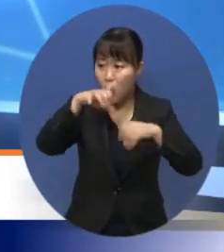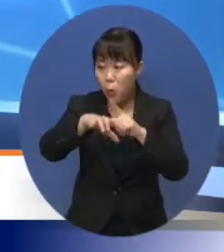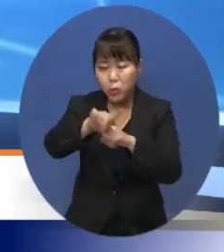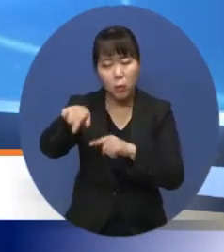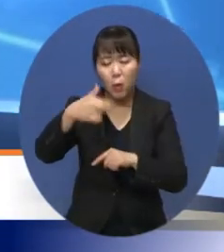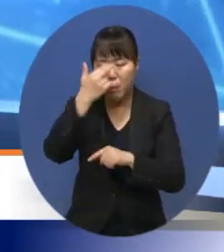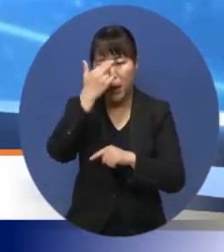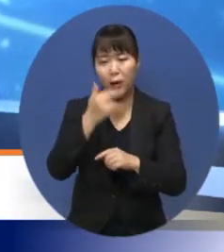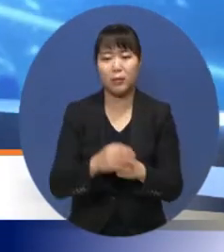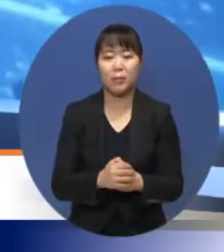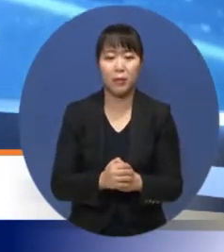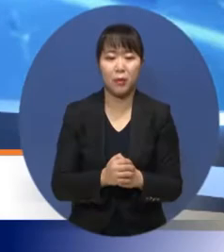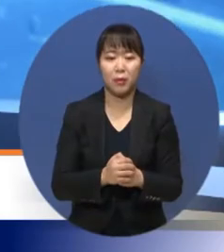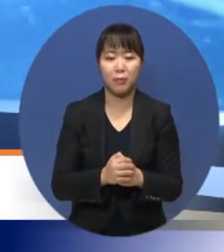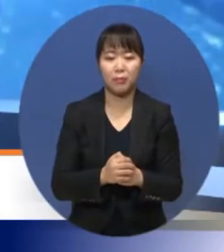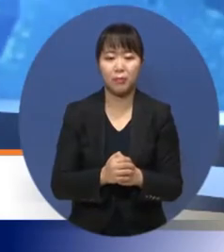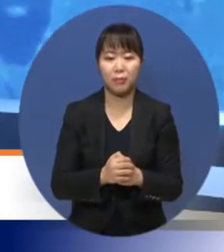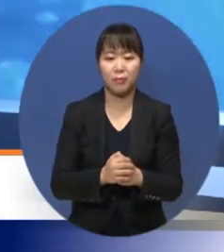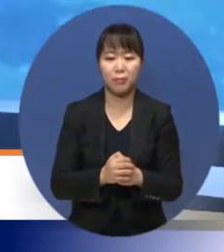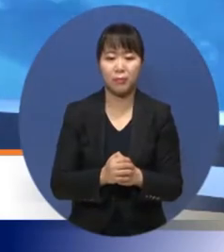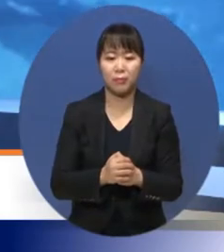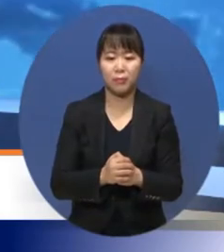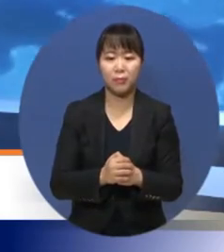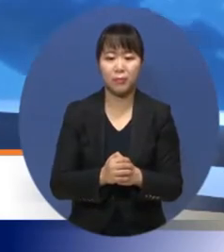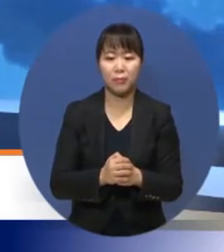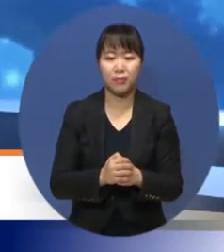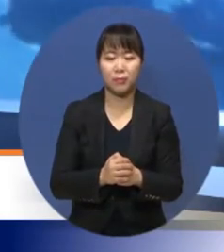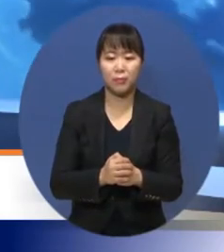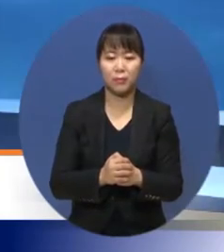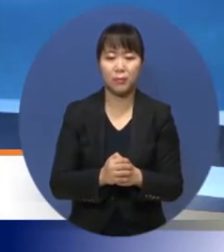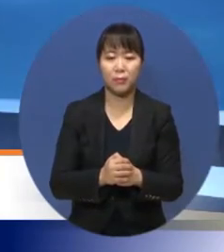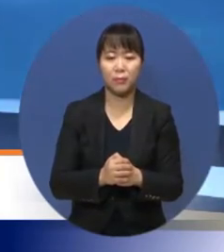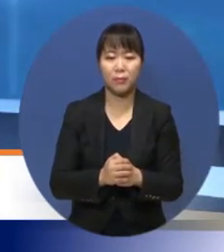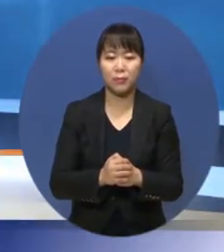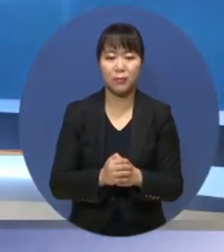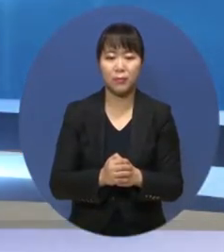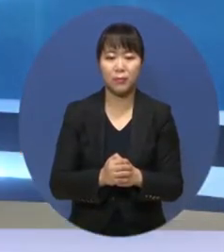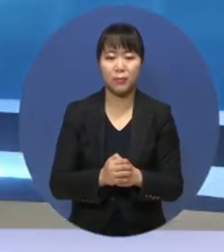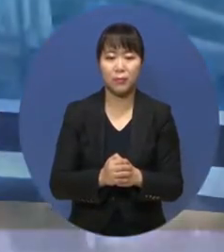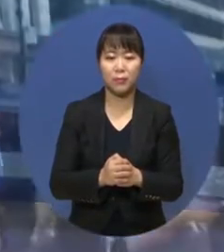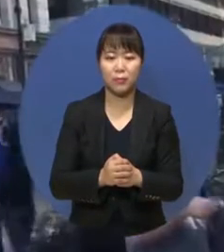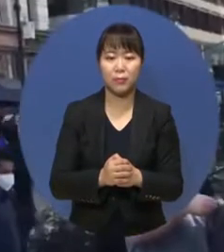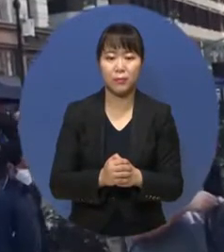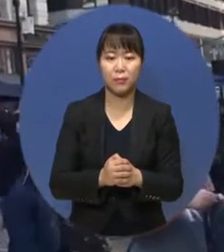됐습니다 자세한 소식 뉴욕에서 25b 통신원이 전합니다